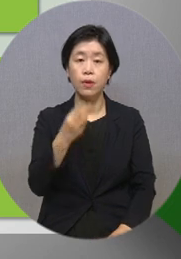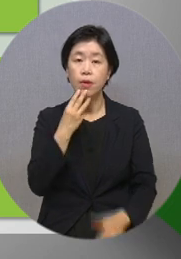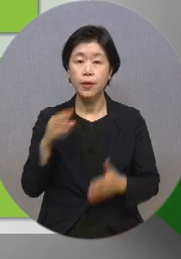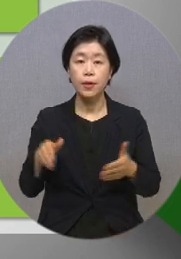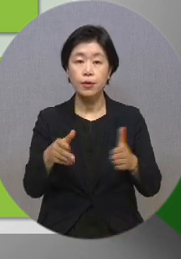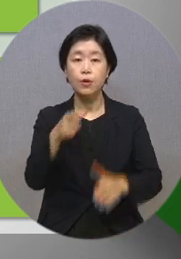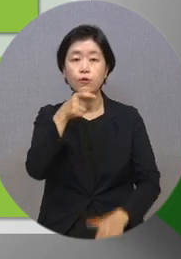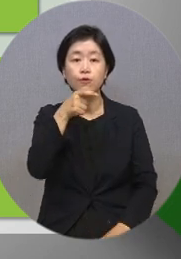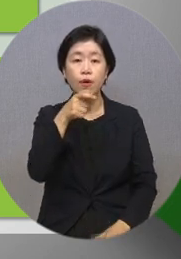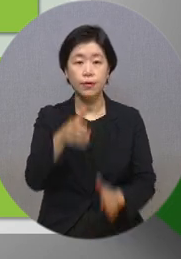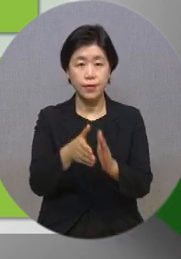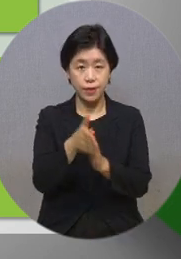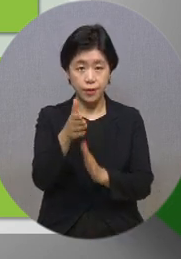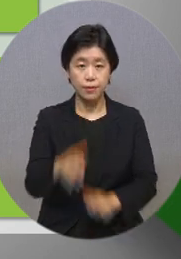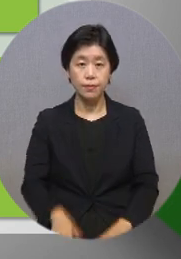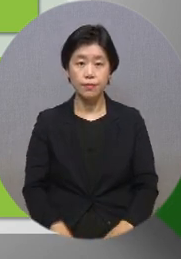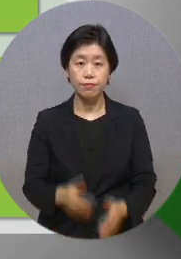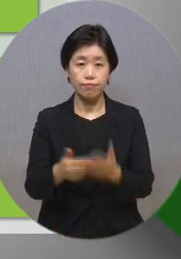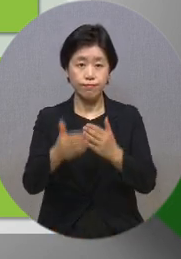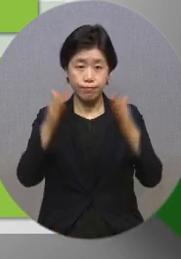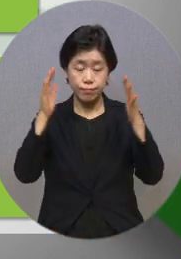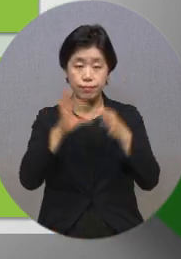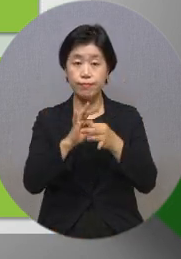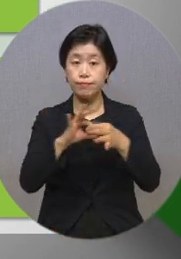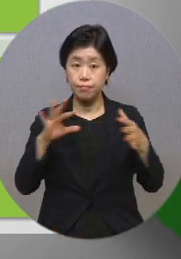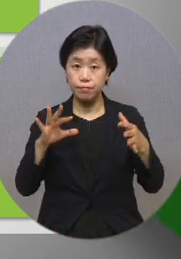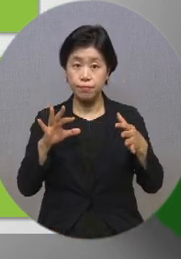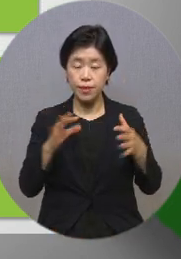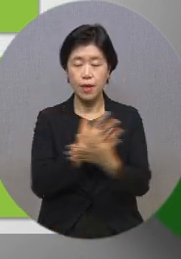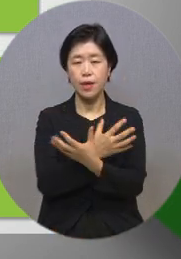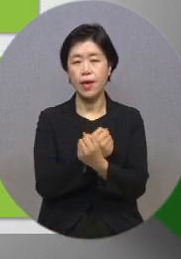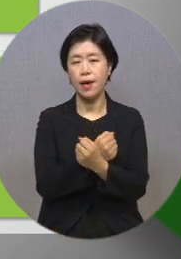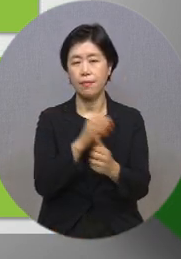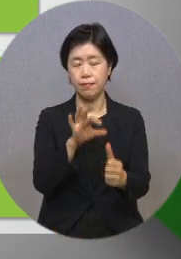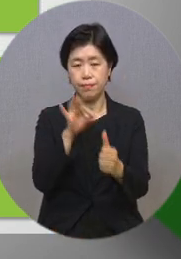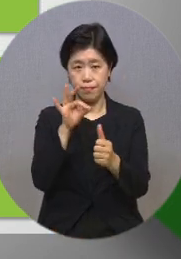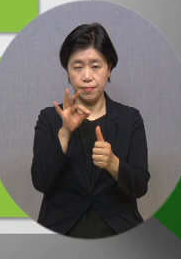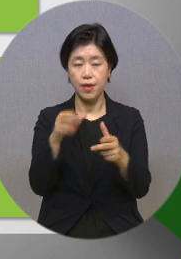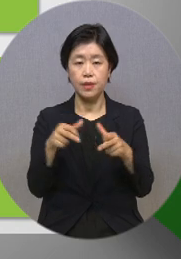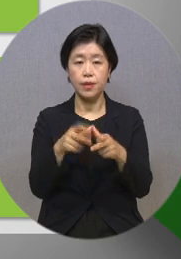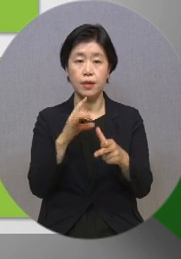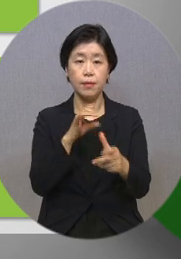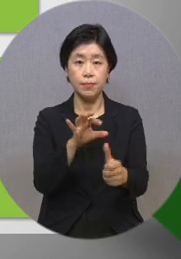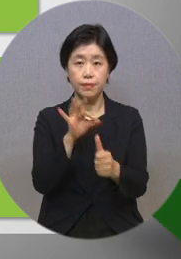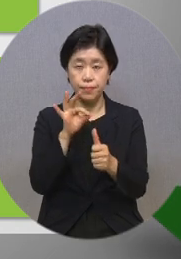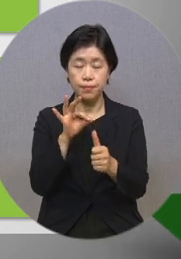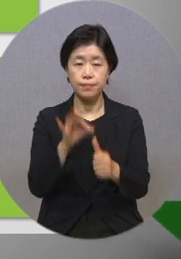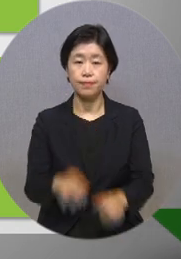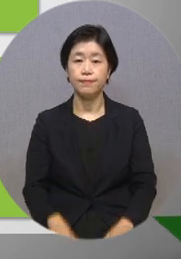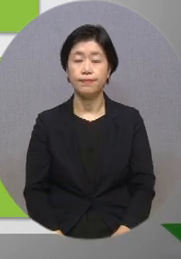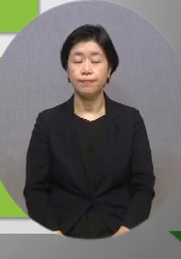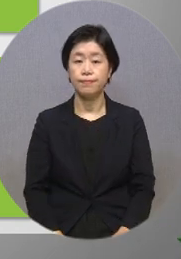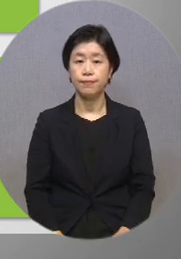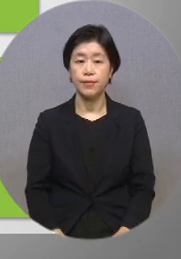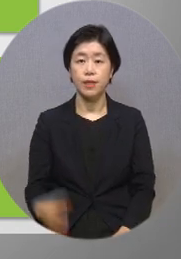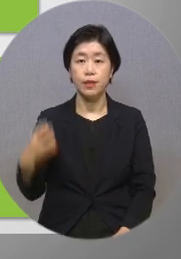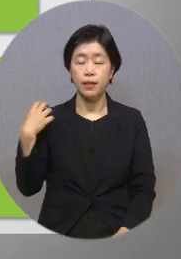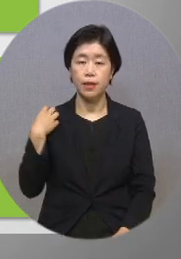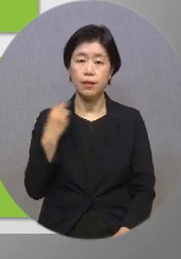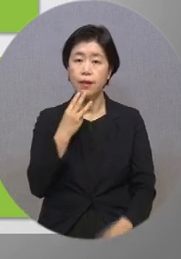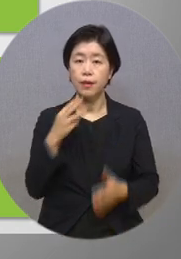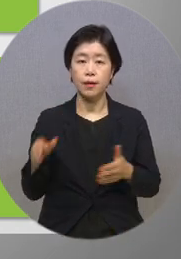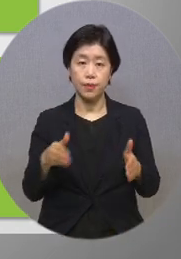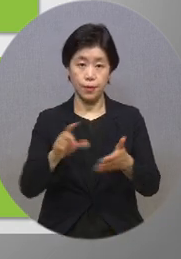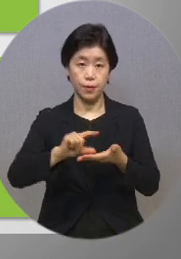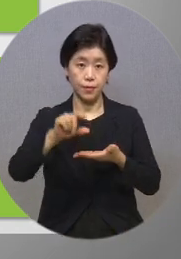수원시입니다. 경력과 학력은 무관하며 계약직을 채용합니다. 장애인만 채용하며 담당지사는